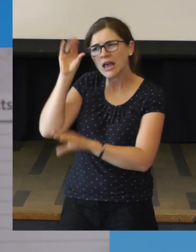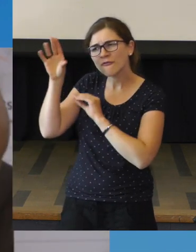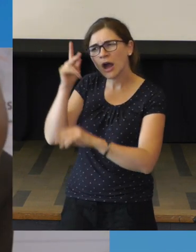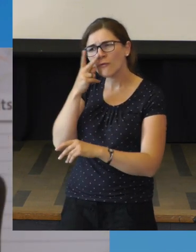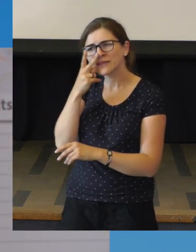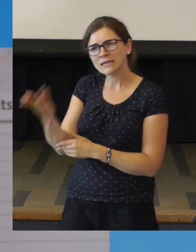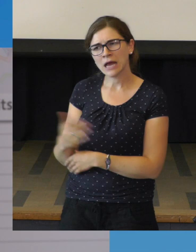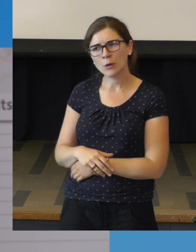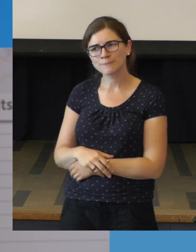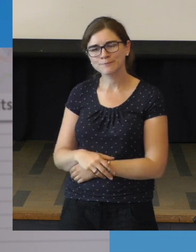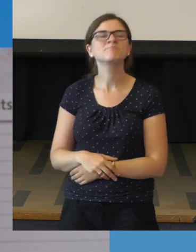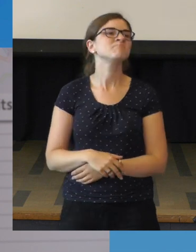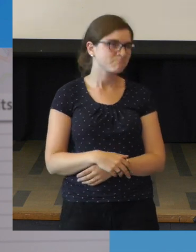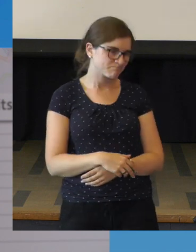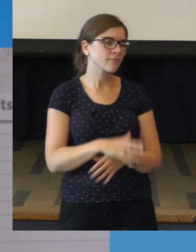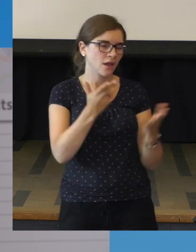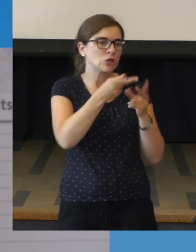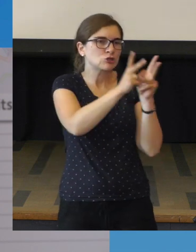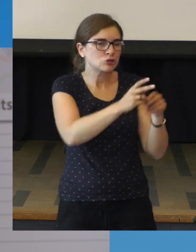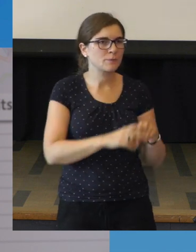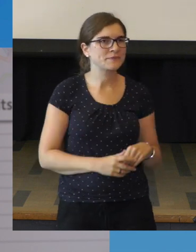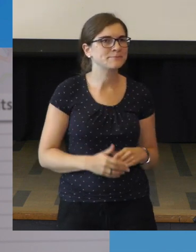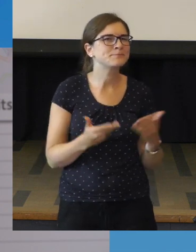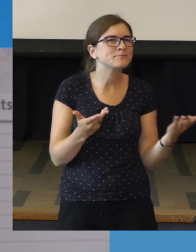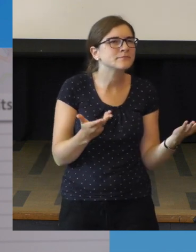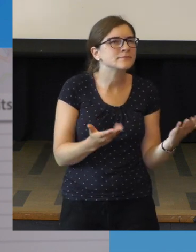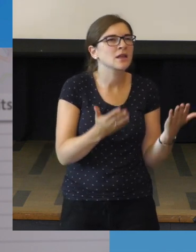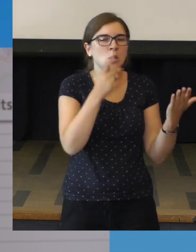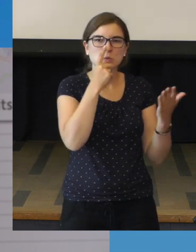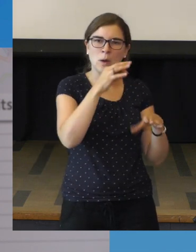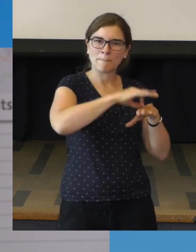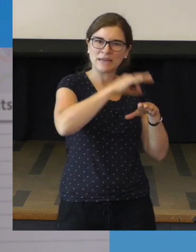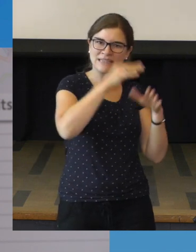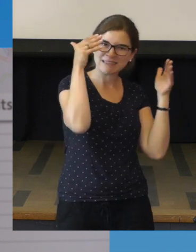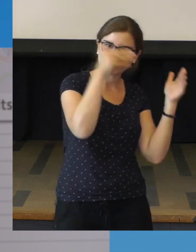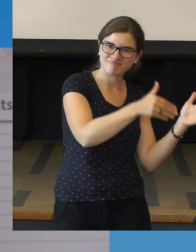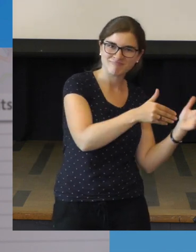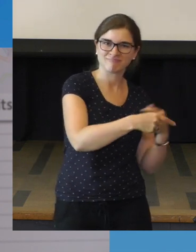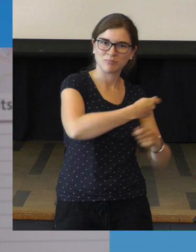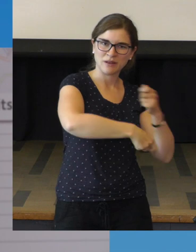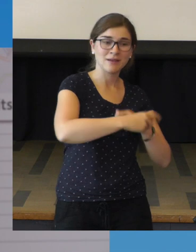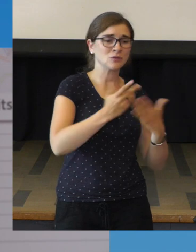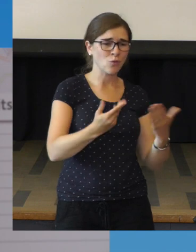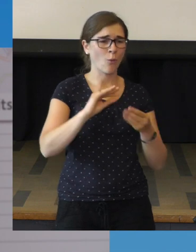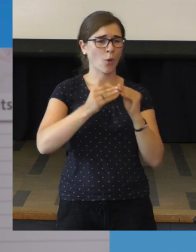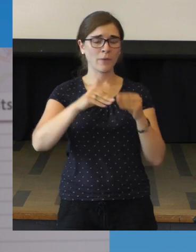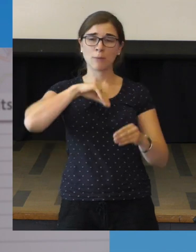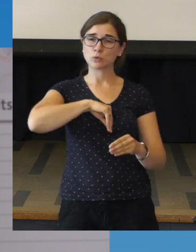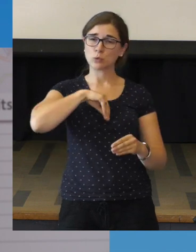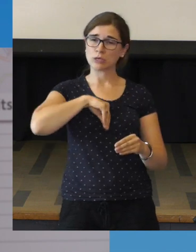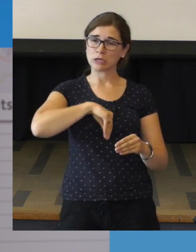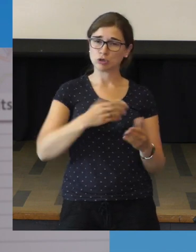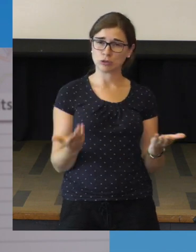Ja, Herr Ochs, Sie haben völlig recht. Es geht nicht nur um die medizinische Behandlung, es ist ein psychisches Problem.